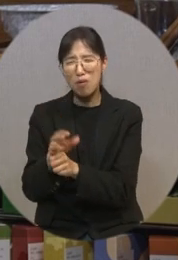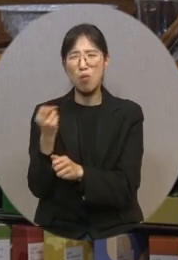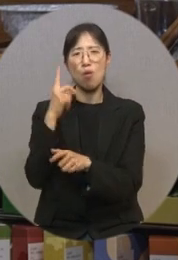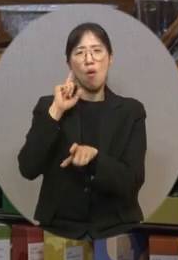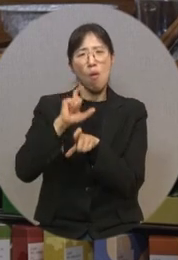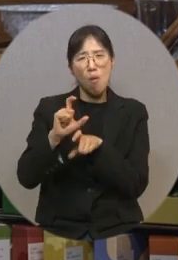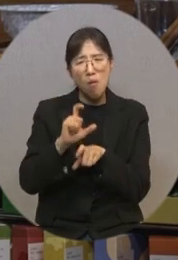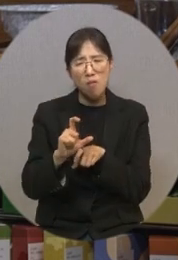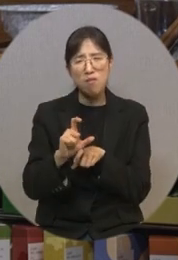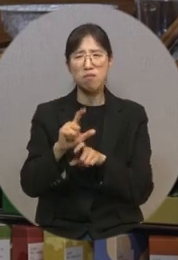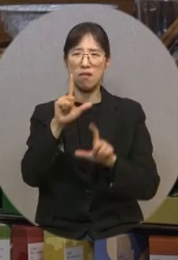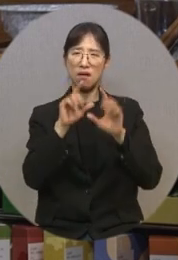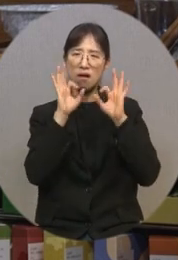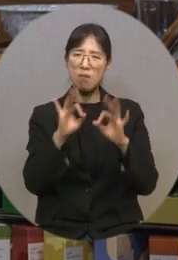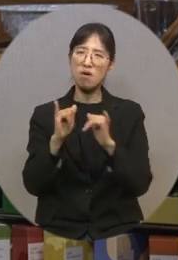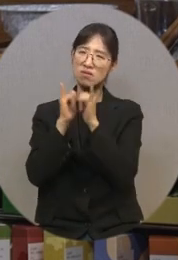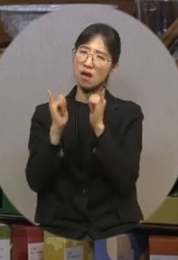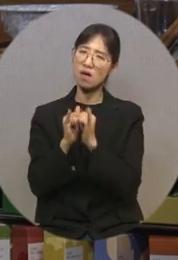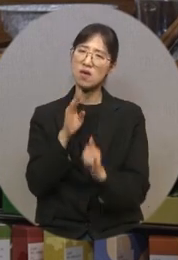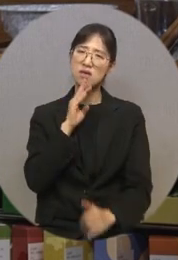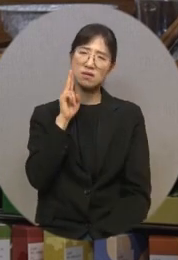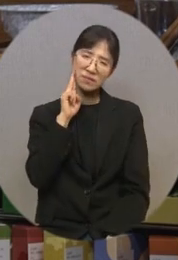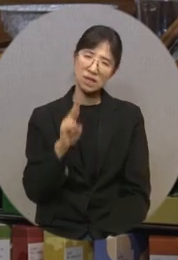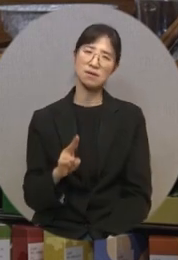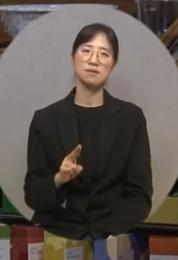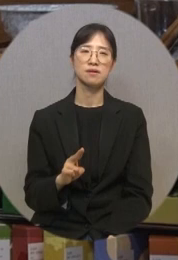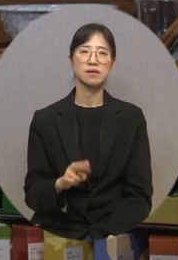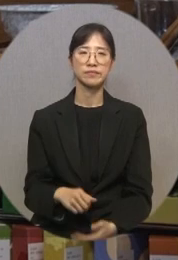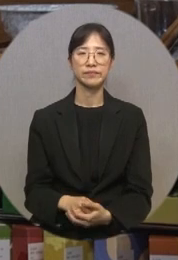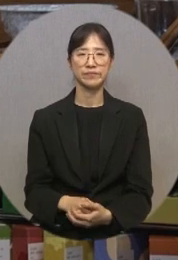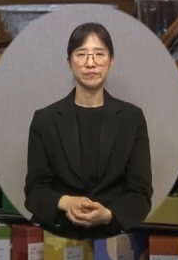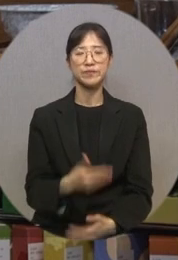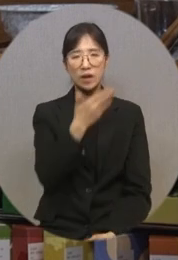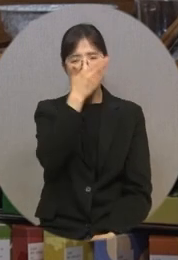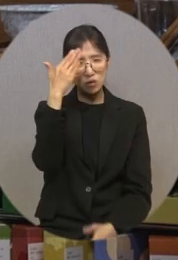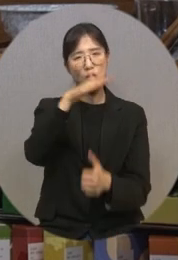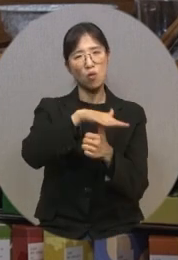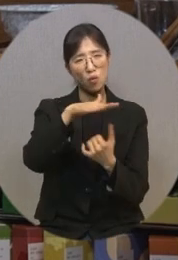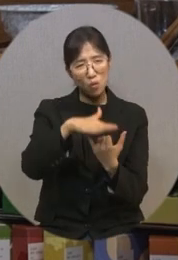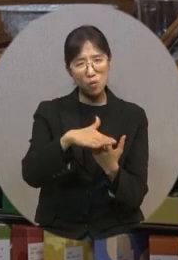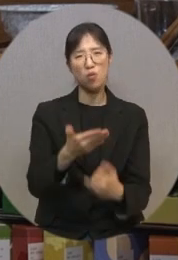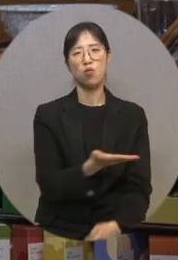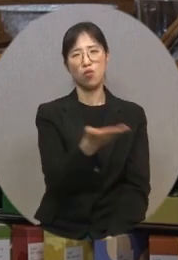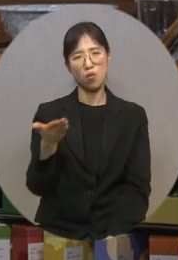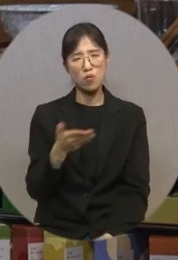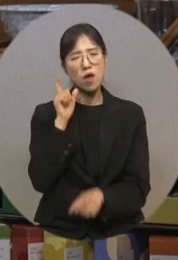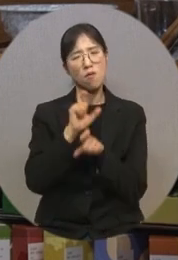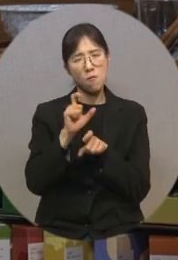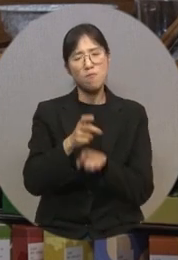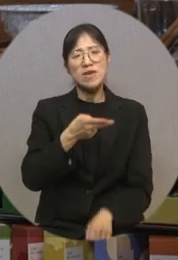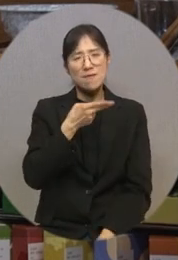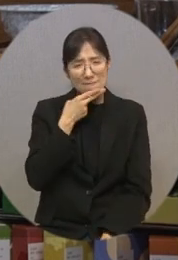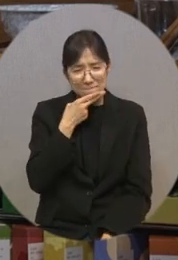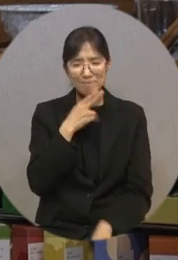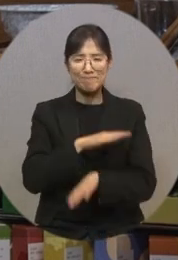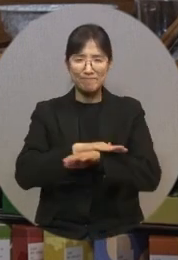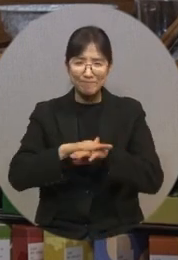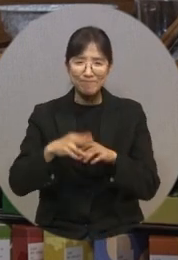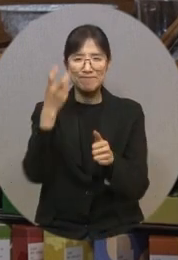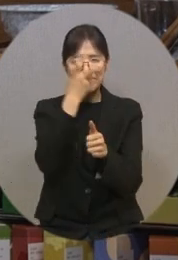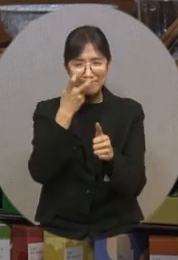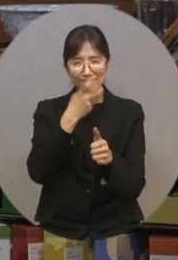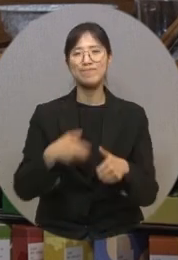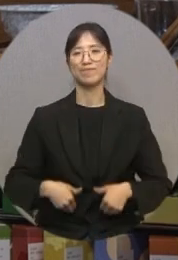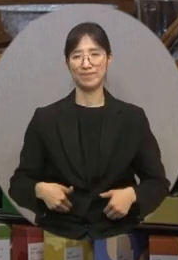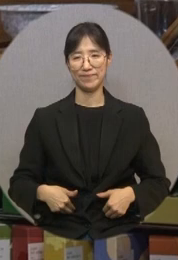건 너무 가혹한 사회가 아닌 것 싶습니다. 우리가 적어도 이 청소년들이 그런 고민은 하지 않도록 꼼꼼하게